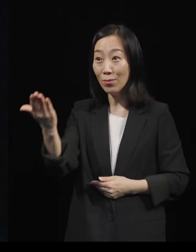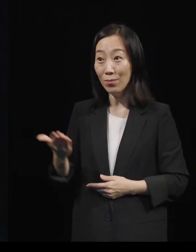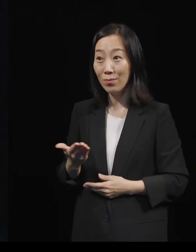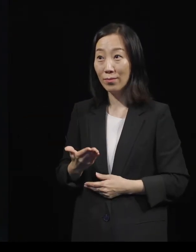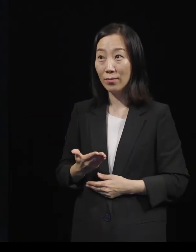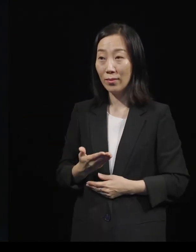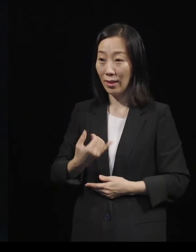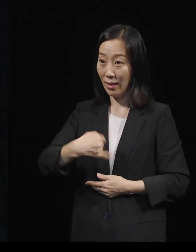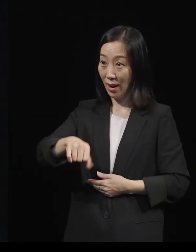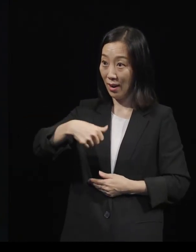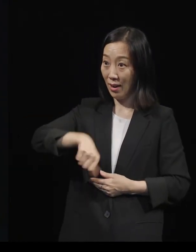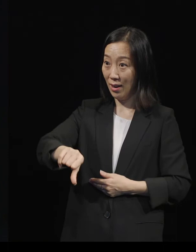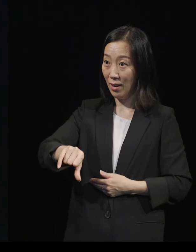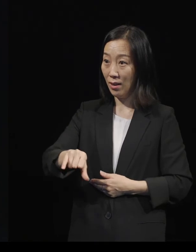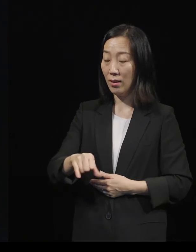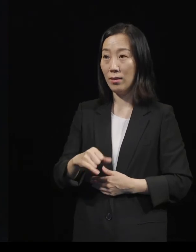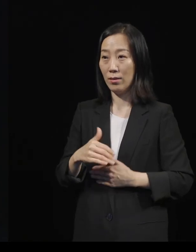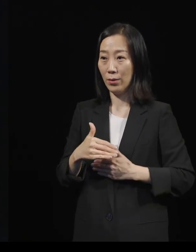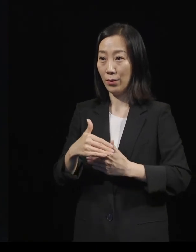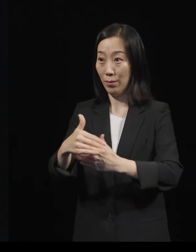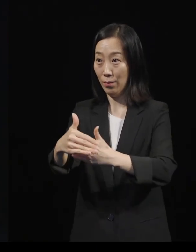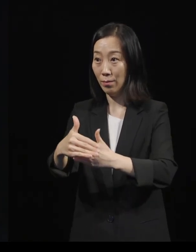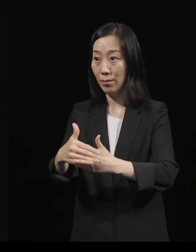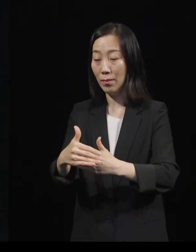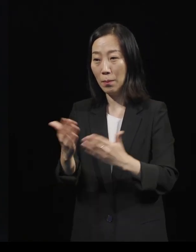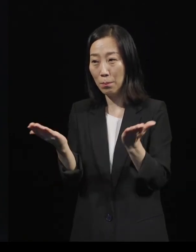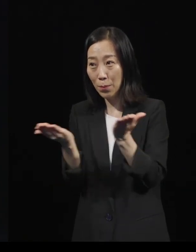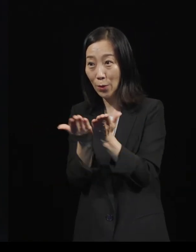여러분은 여러분 자녀와 속도 맞추고 계신가요?